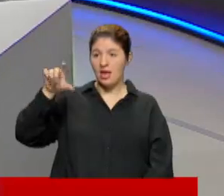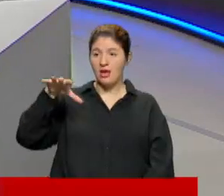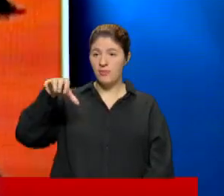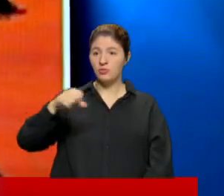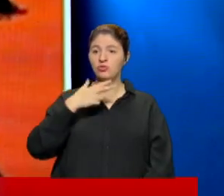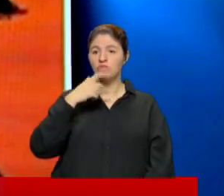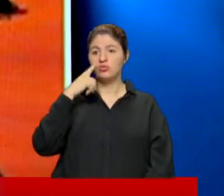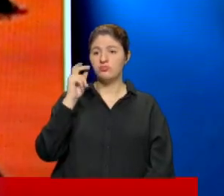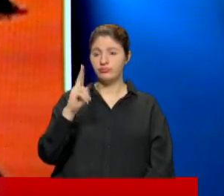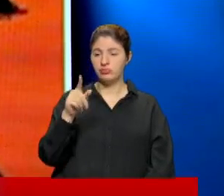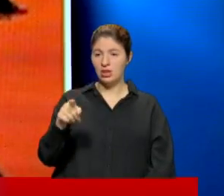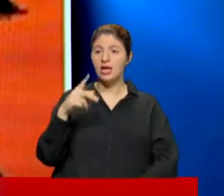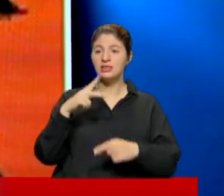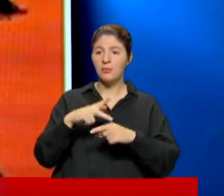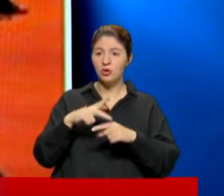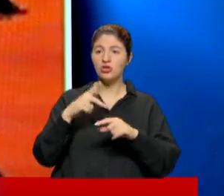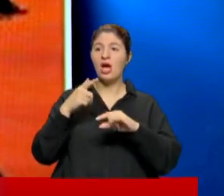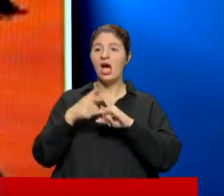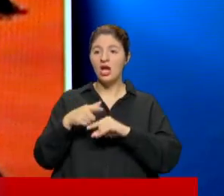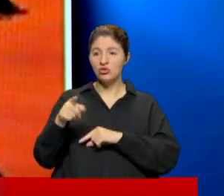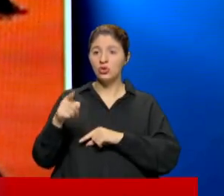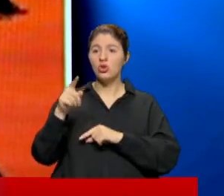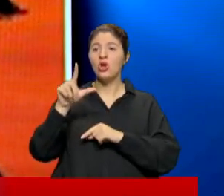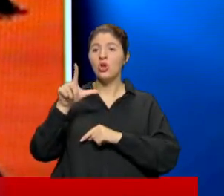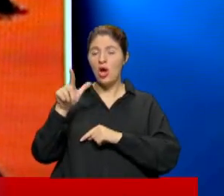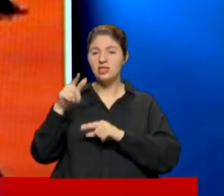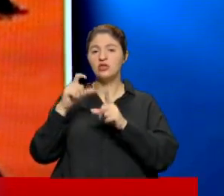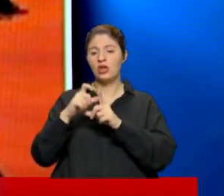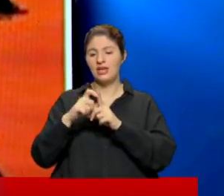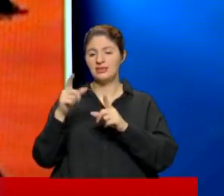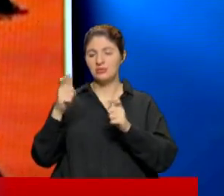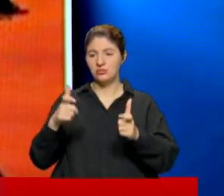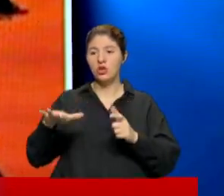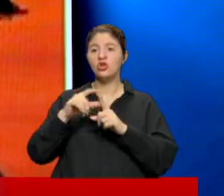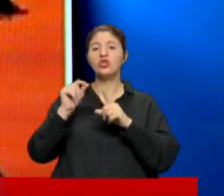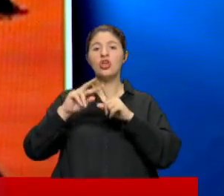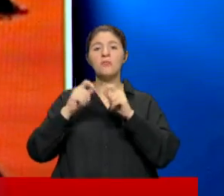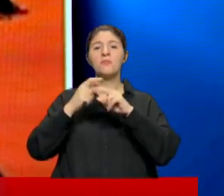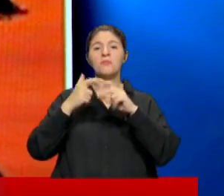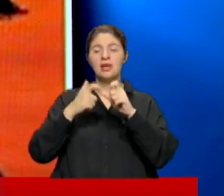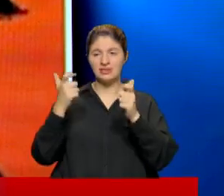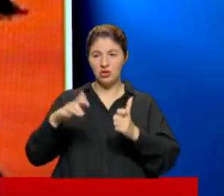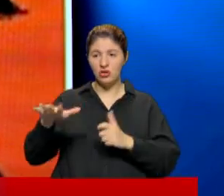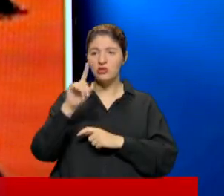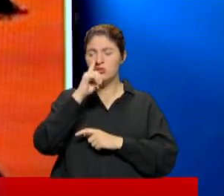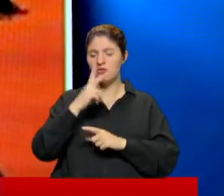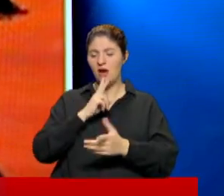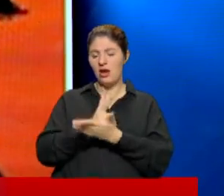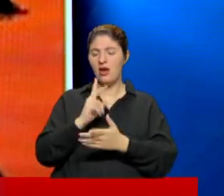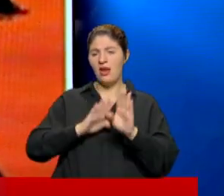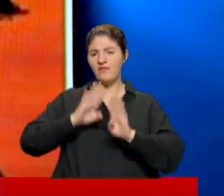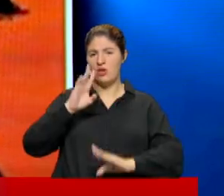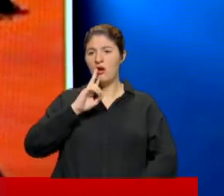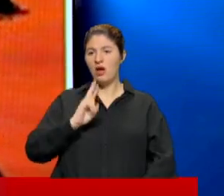Ukrayna'ya ait zaporijya hers son luhansk ve Donk bölgesini ardından bir referandum kararı aldı tek taraflı olarak ve referandum